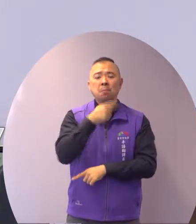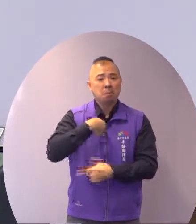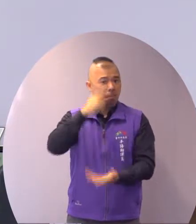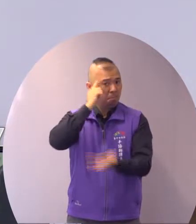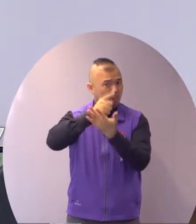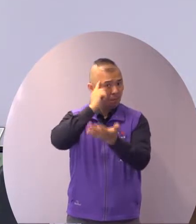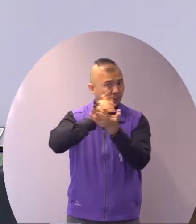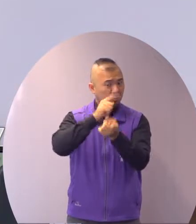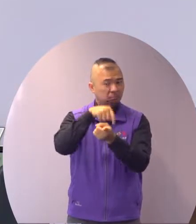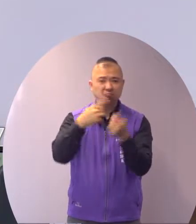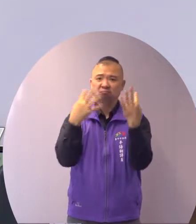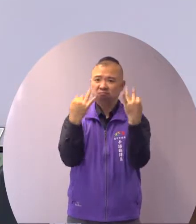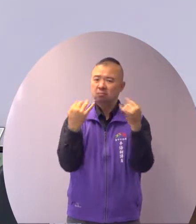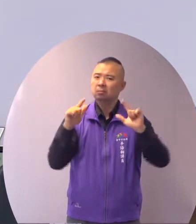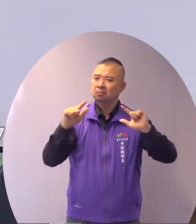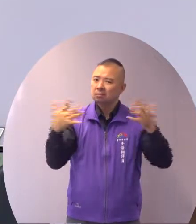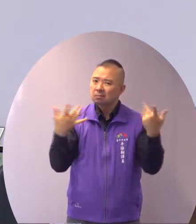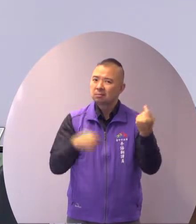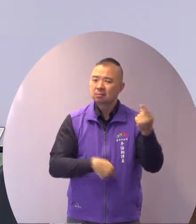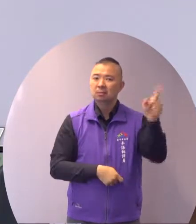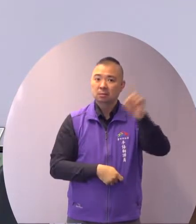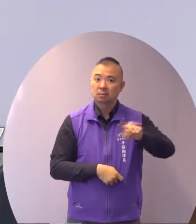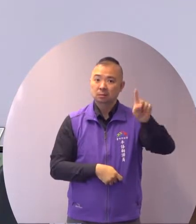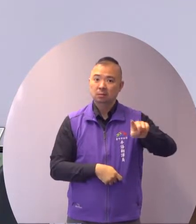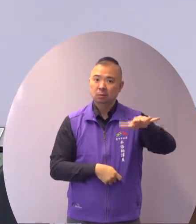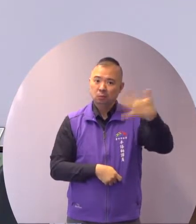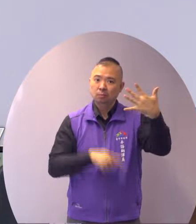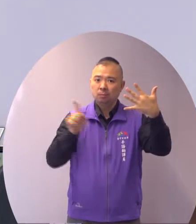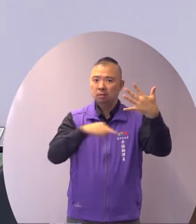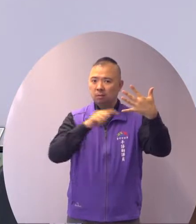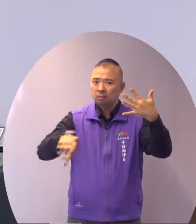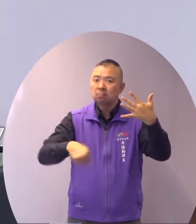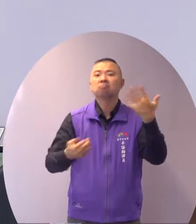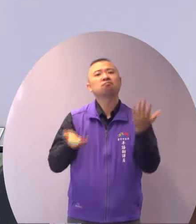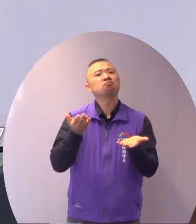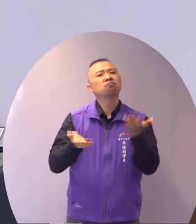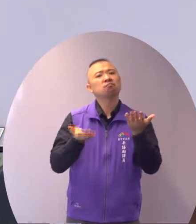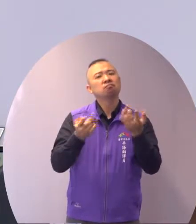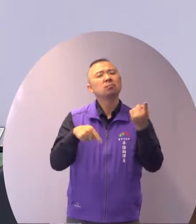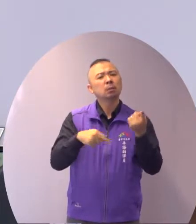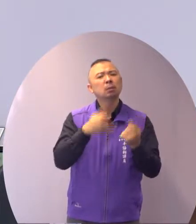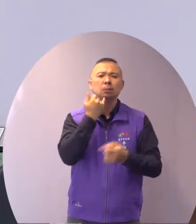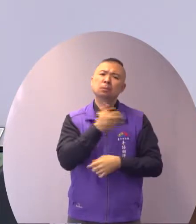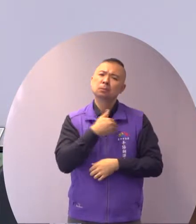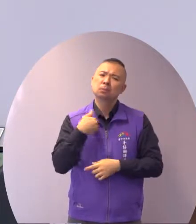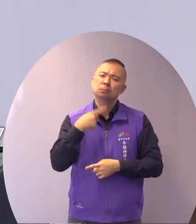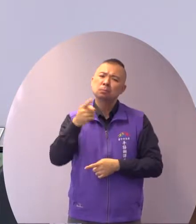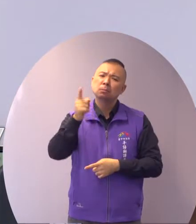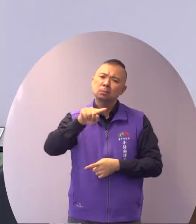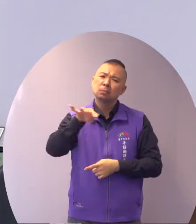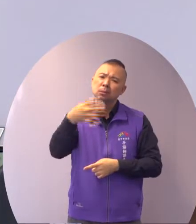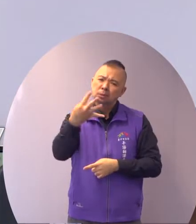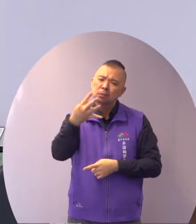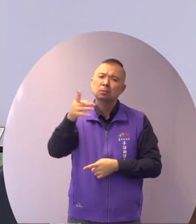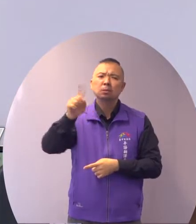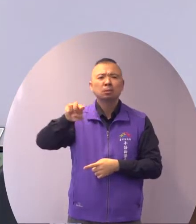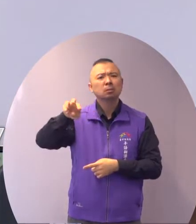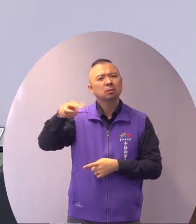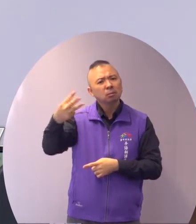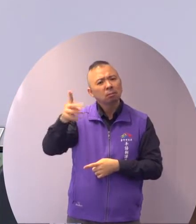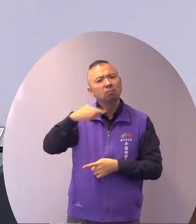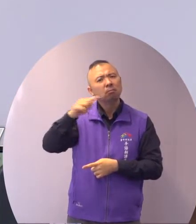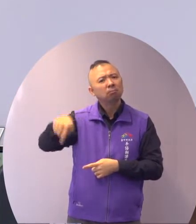字大概保持在1500人左右有时候会在1400、1300过去每天大